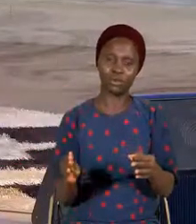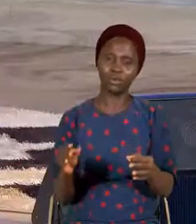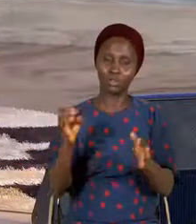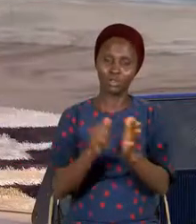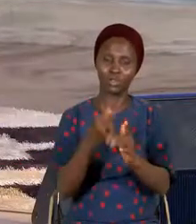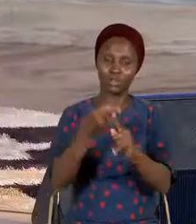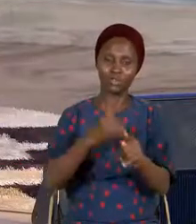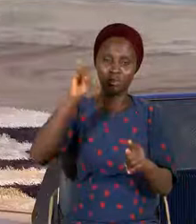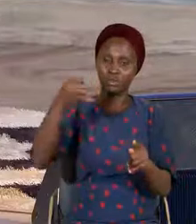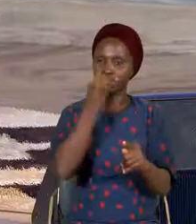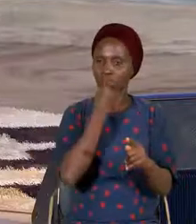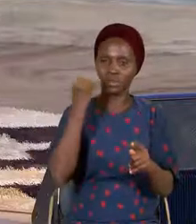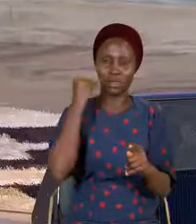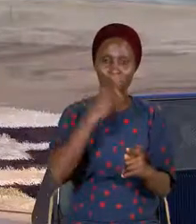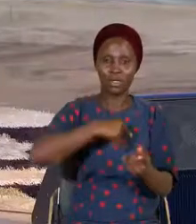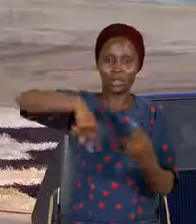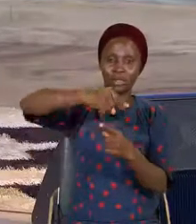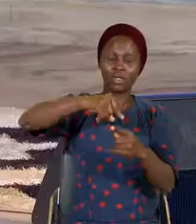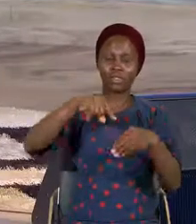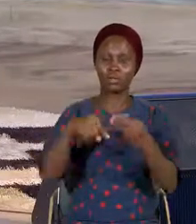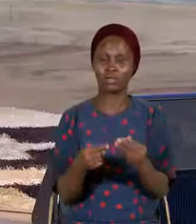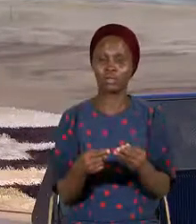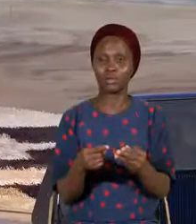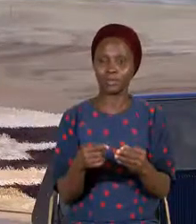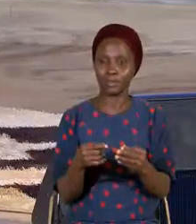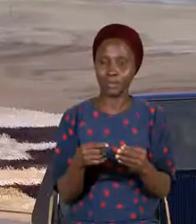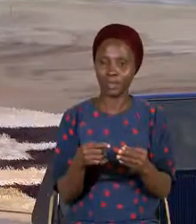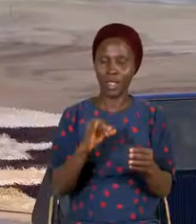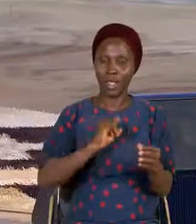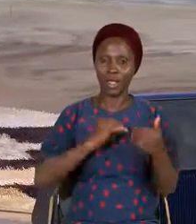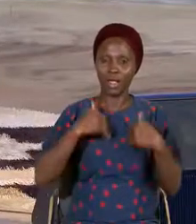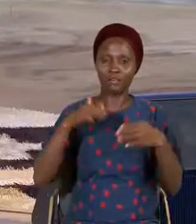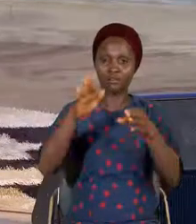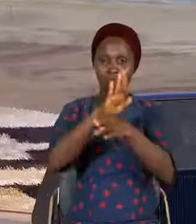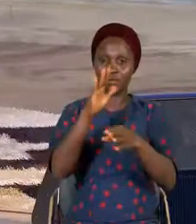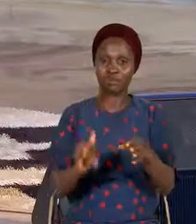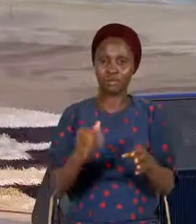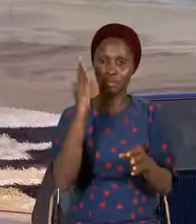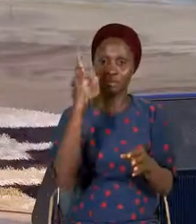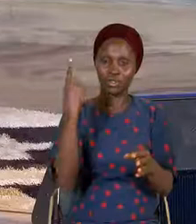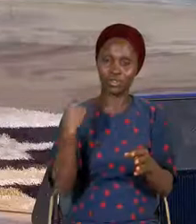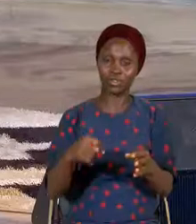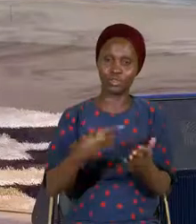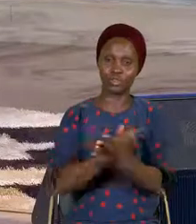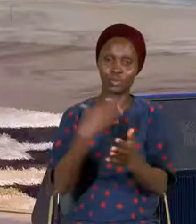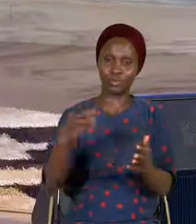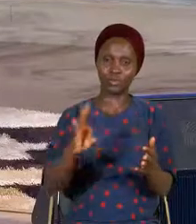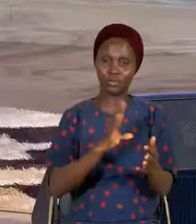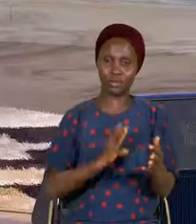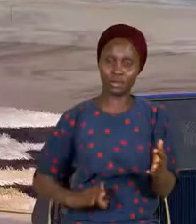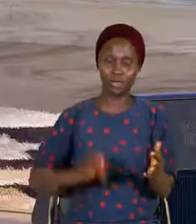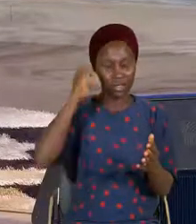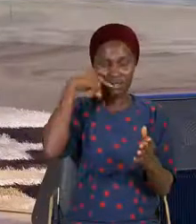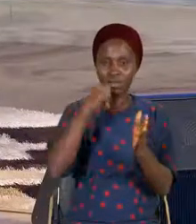Par la puissance des miracles et des prodiges, par la puissance de l'Esprit de Dieu, en sorte que depuis Jérusalem et les pays voisins jusqu'en Illyrie,